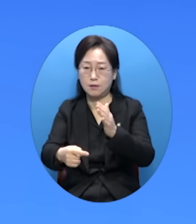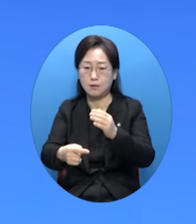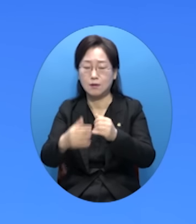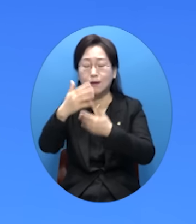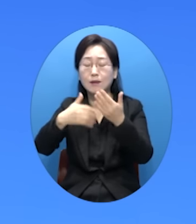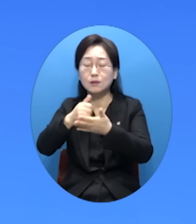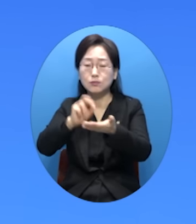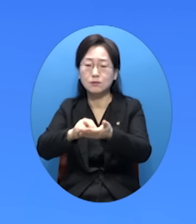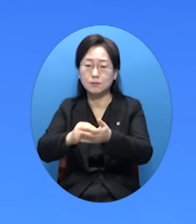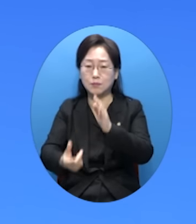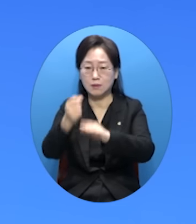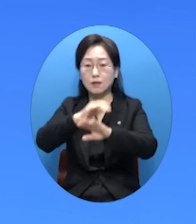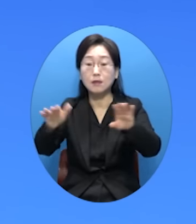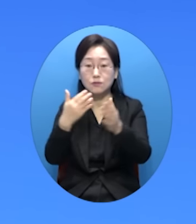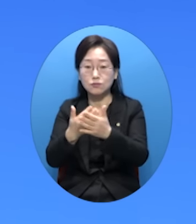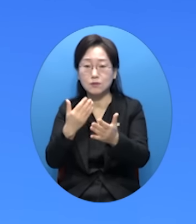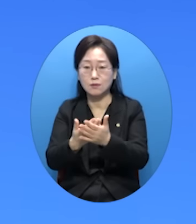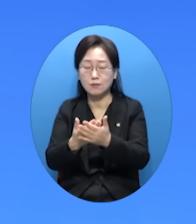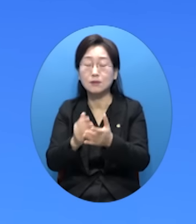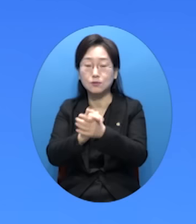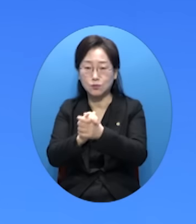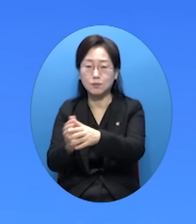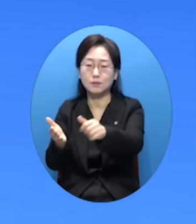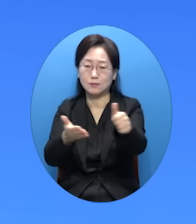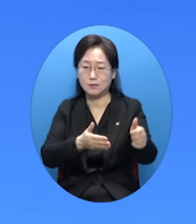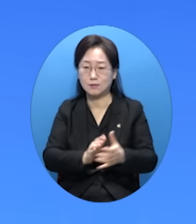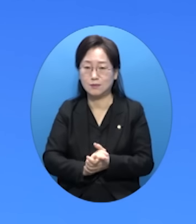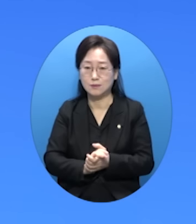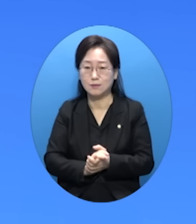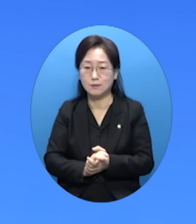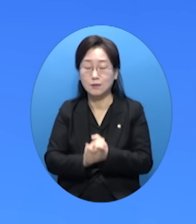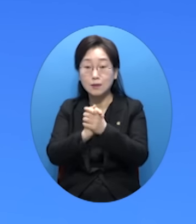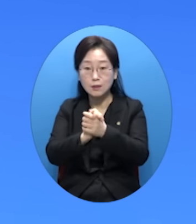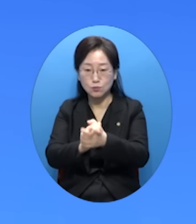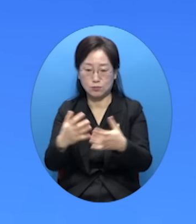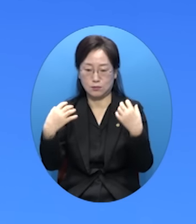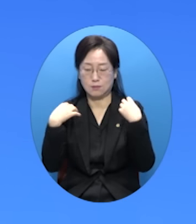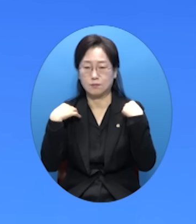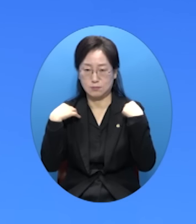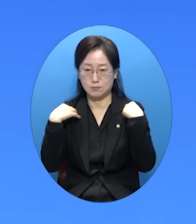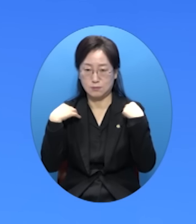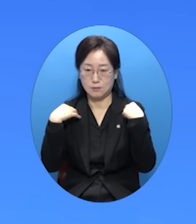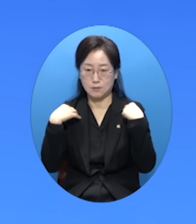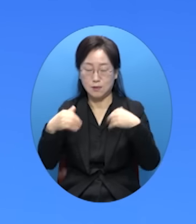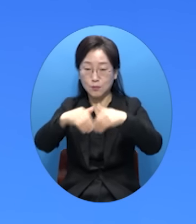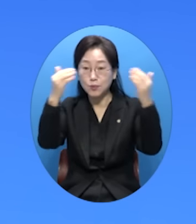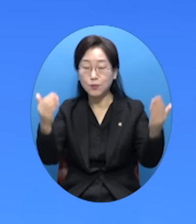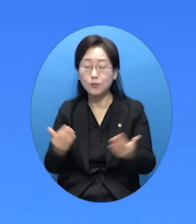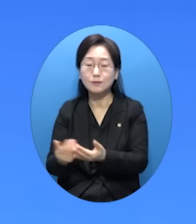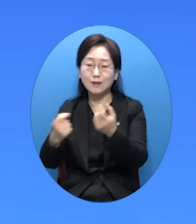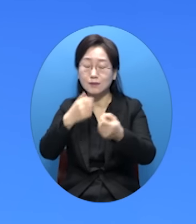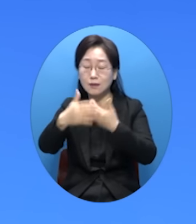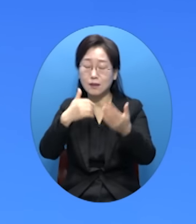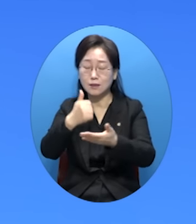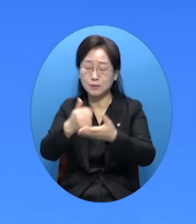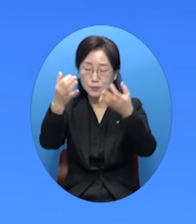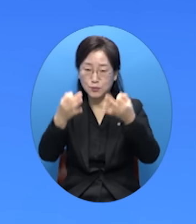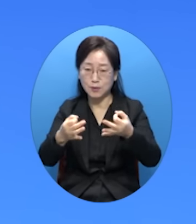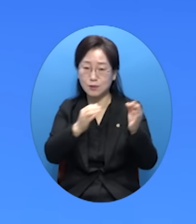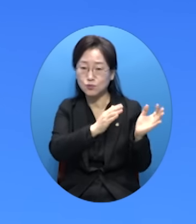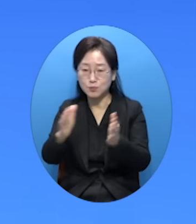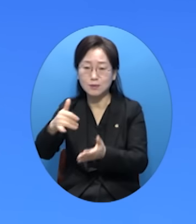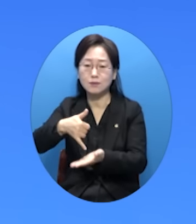이 문제가 속히 해결되게 해달라고 우리는 기도해야 될 것입니다. 우리 기도할 사명이 있습니다. 그리고 우리 모두가 정말 하나님 앞에서